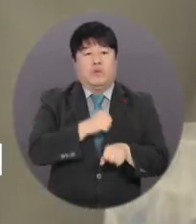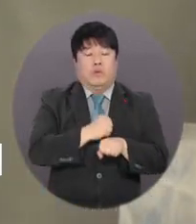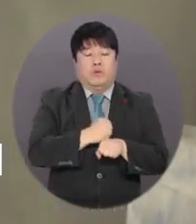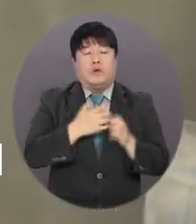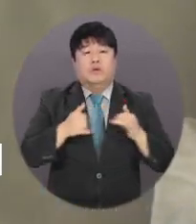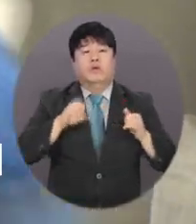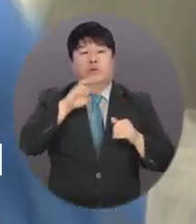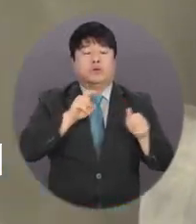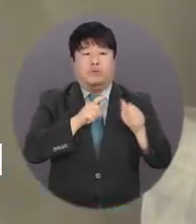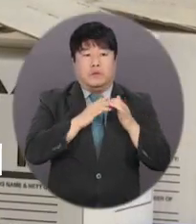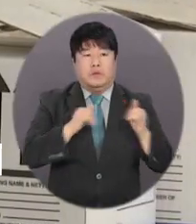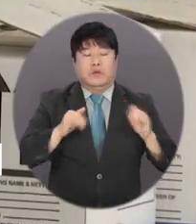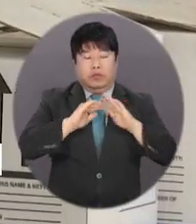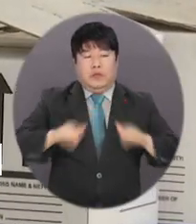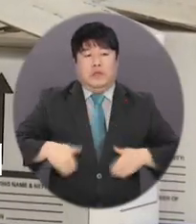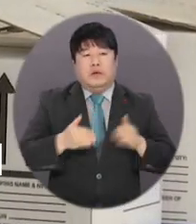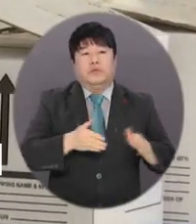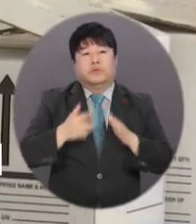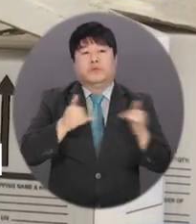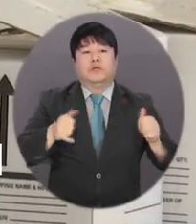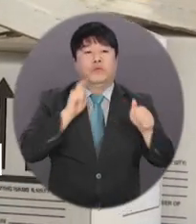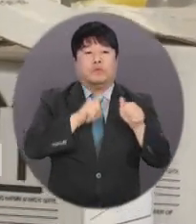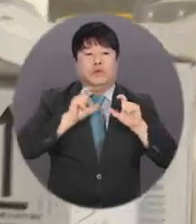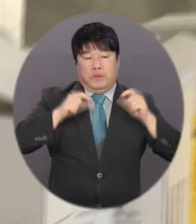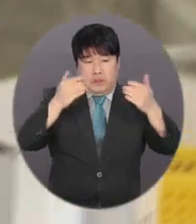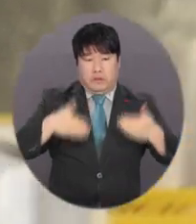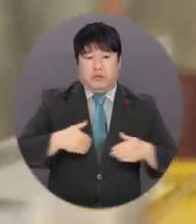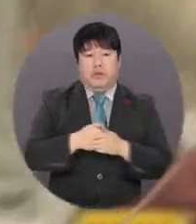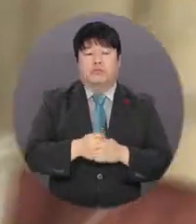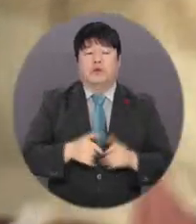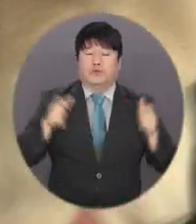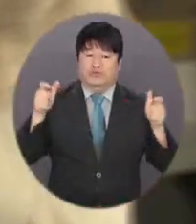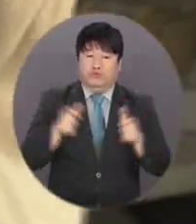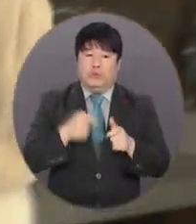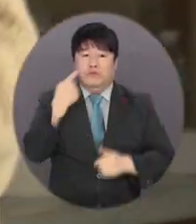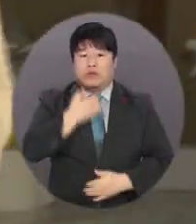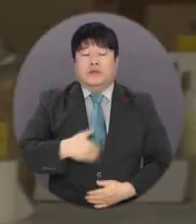확진자와 접촉한 전남도민이 확진 판정을 받는 등 잠잠해지는 줄